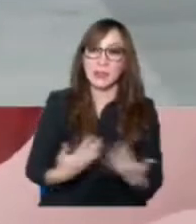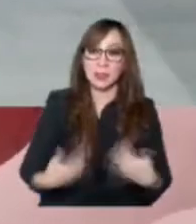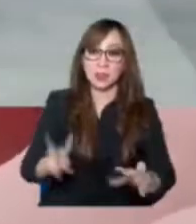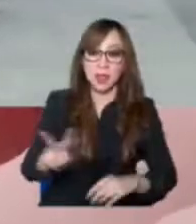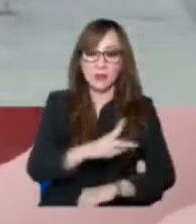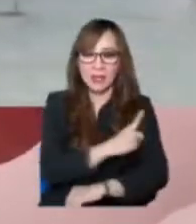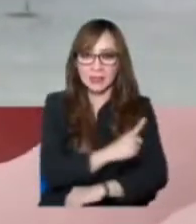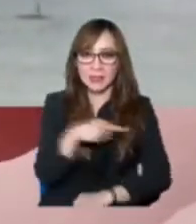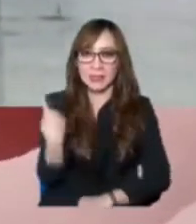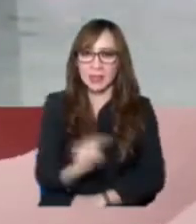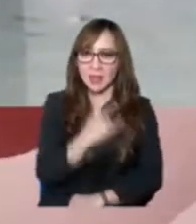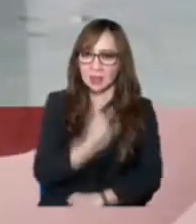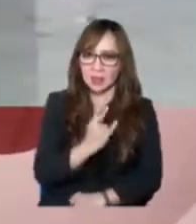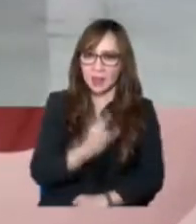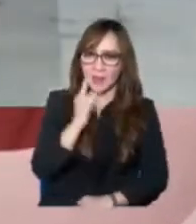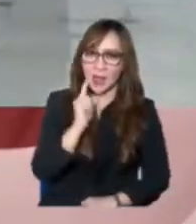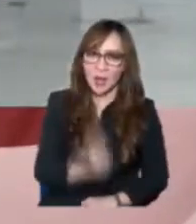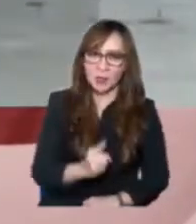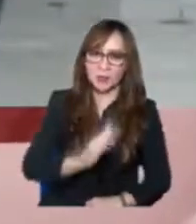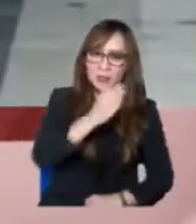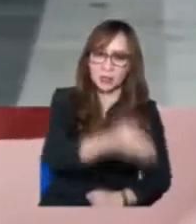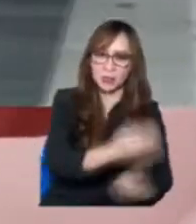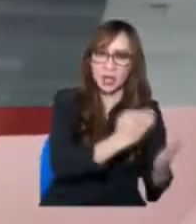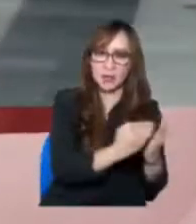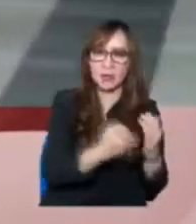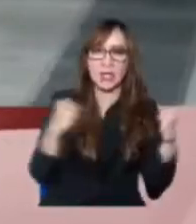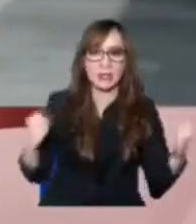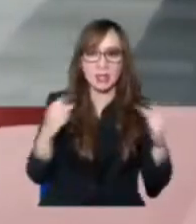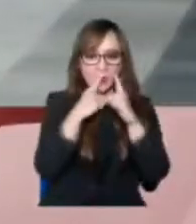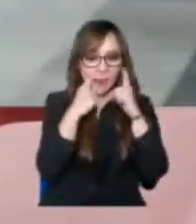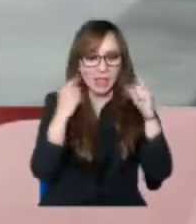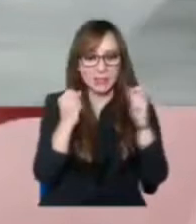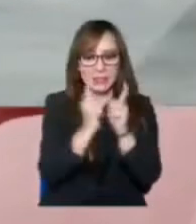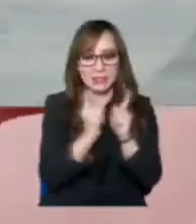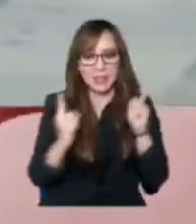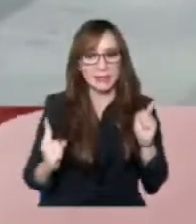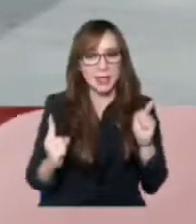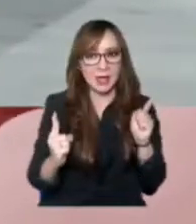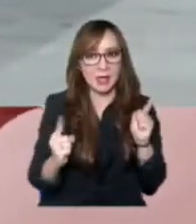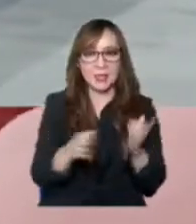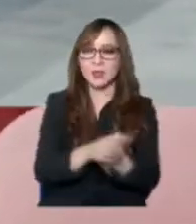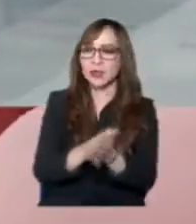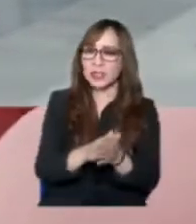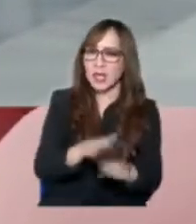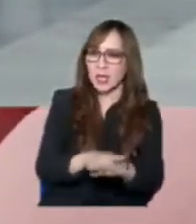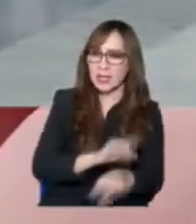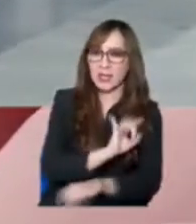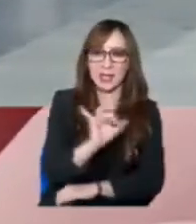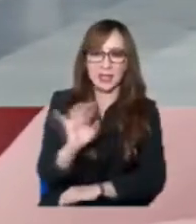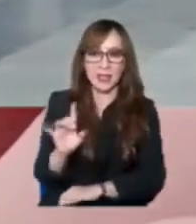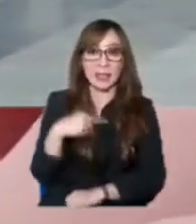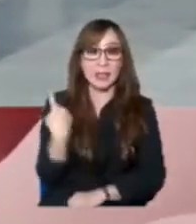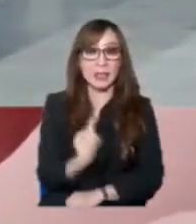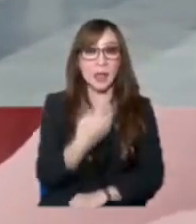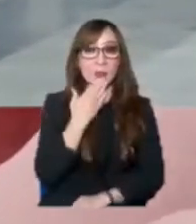protokol kesehatan. Gitu. Kita masih tetap harus pakai masker, kita masih tetap harus menjaga jarak, kita masih tetap harus menjaga kebersihan. Gitu. Karena kita masih punya